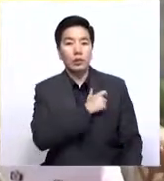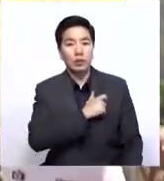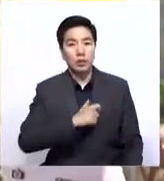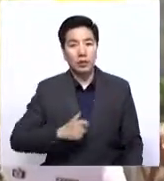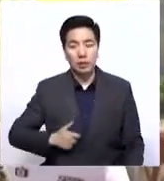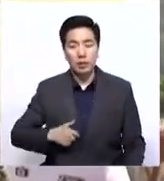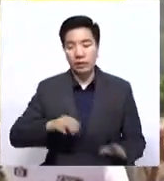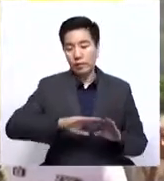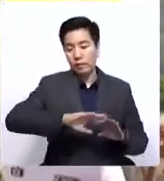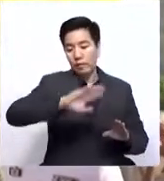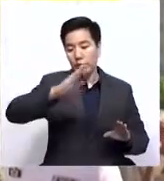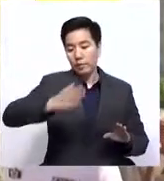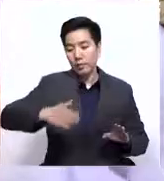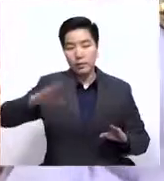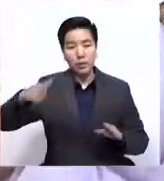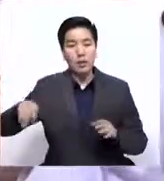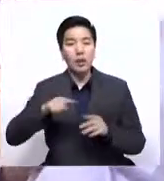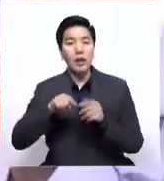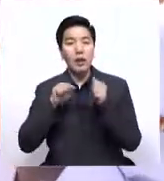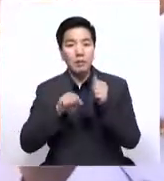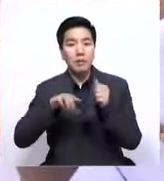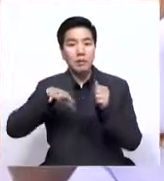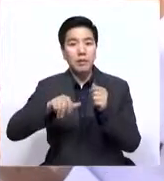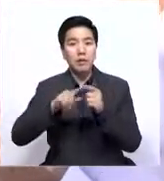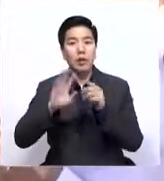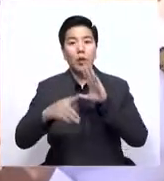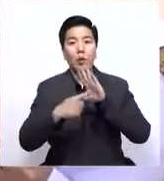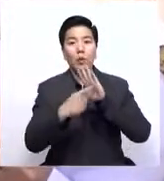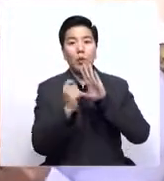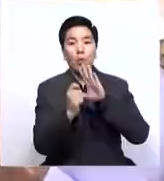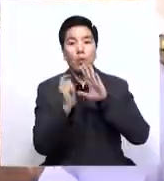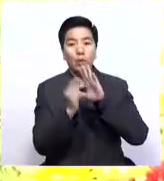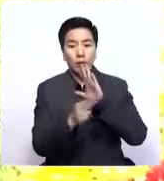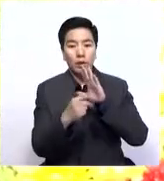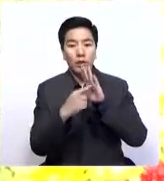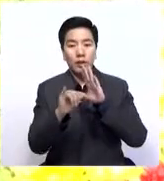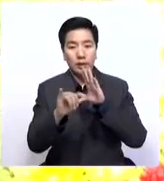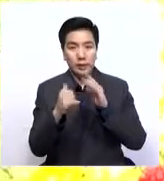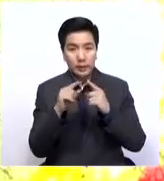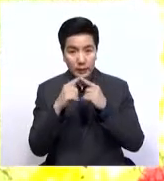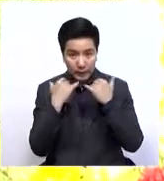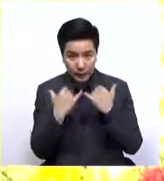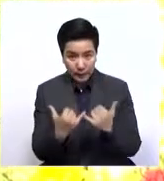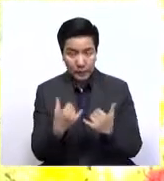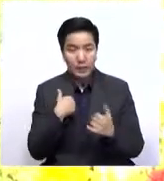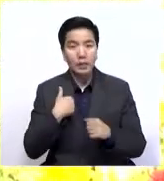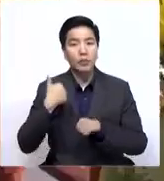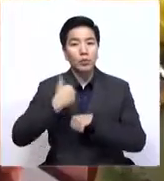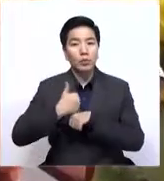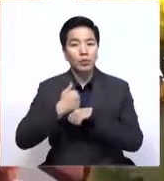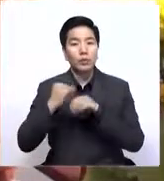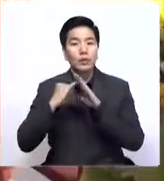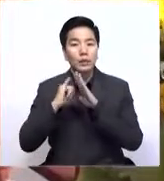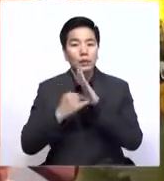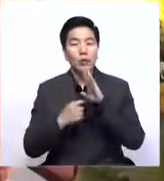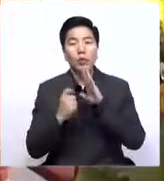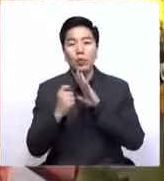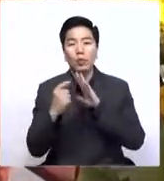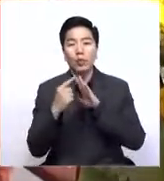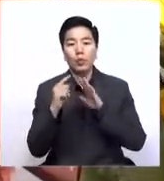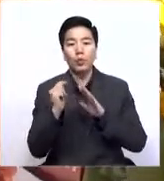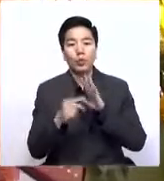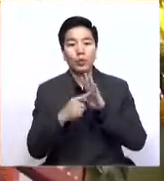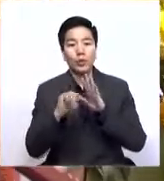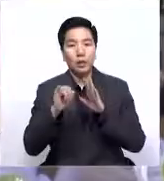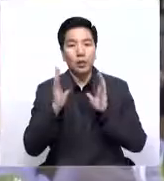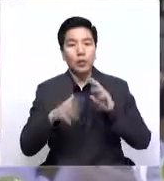กบนยอดเขาสแก่กลางอำเภอเมืองจังหวัดอุทัยธานีนายแมนรัตน์รัตนสุคนผู้ว่าราชการจังหวัดอุทัยธานีนะครับ